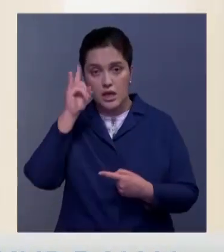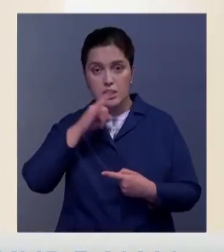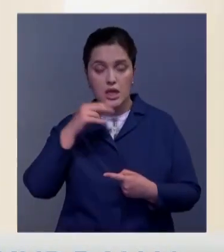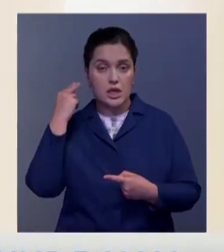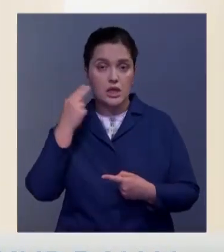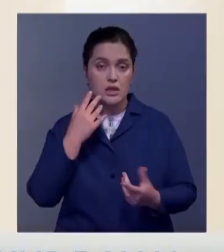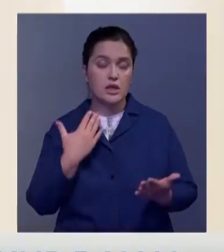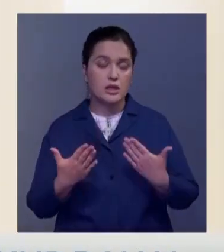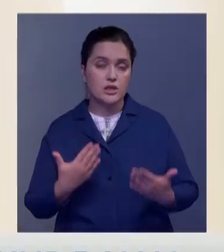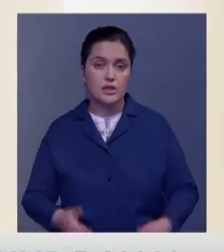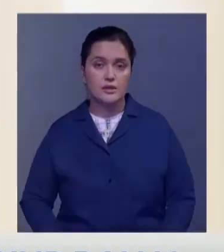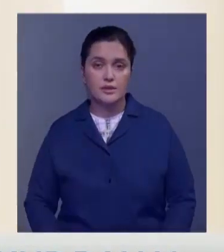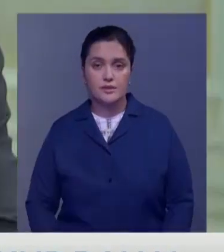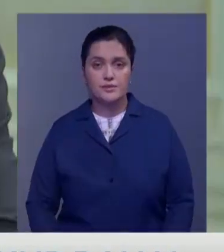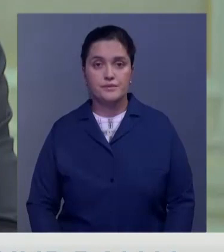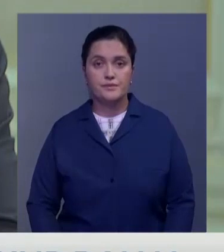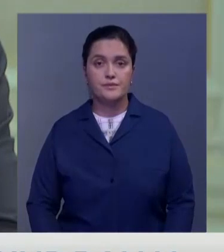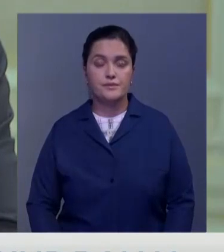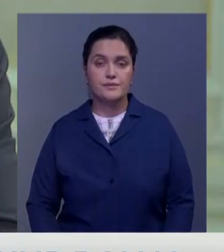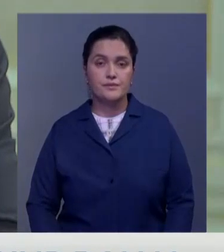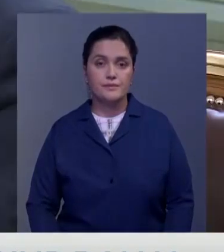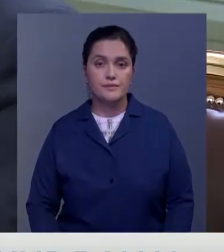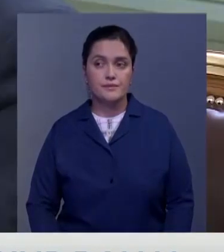всесторонних казахстанско-китайских отношений.